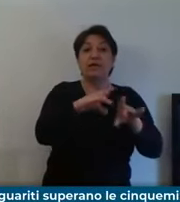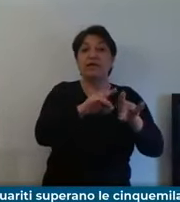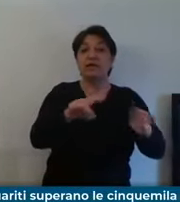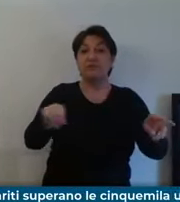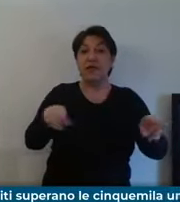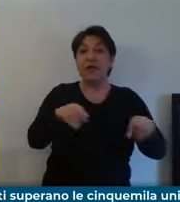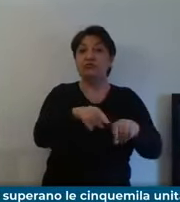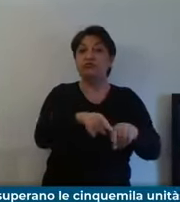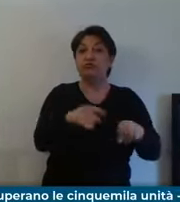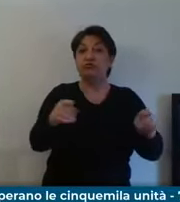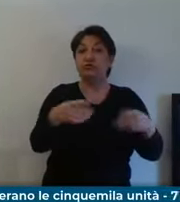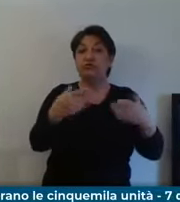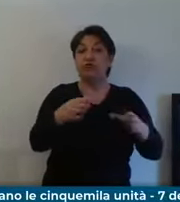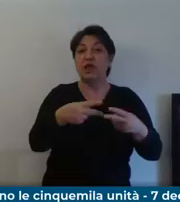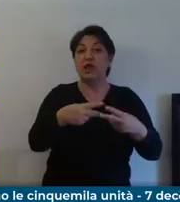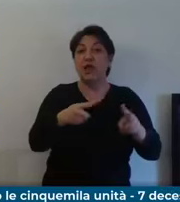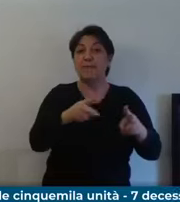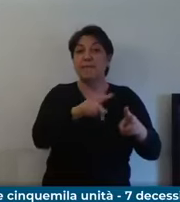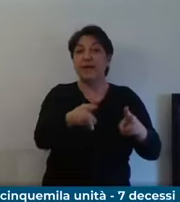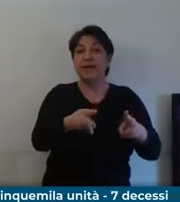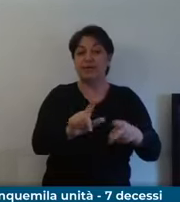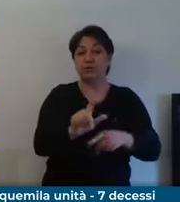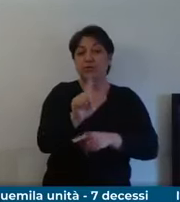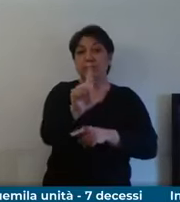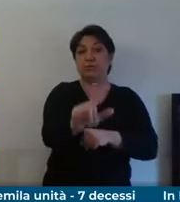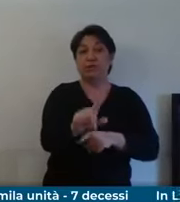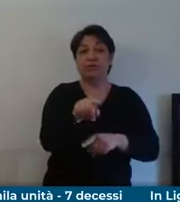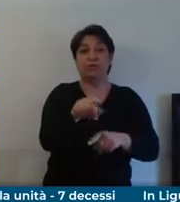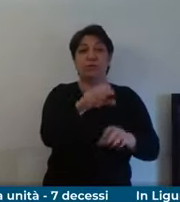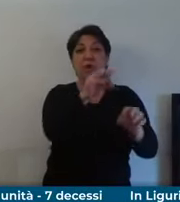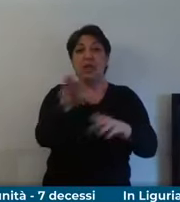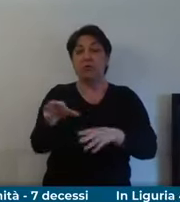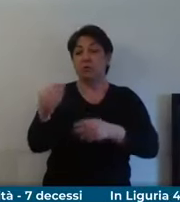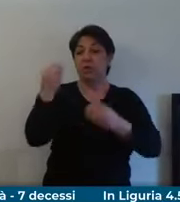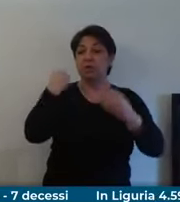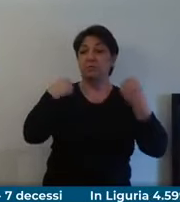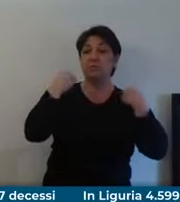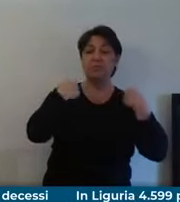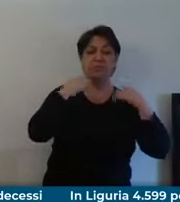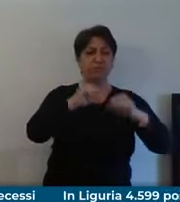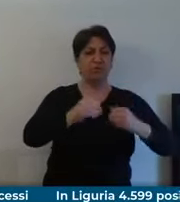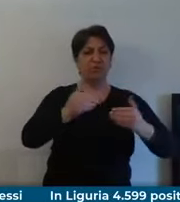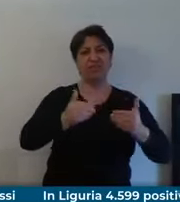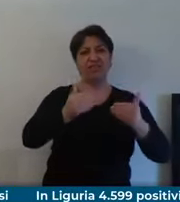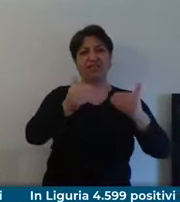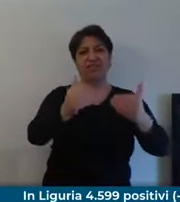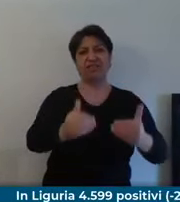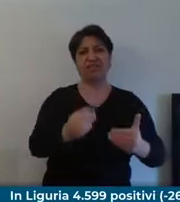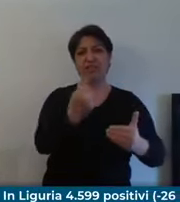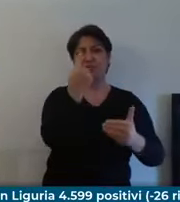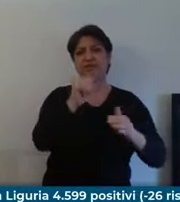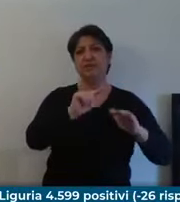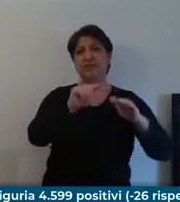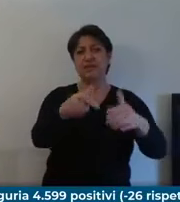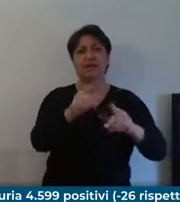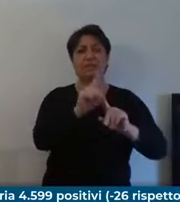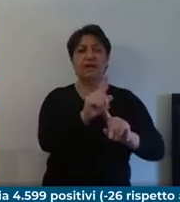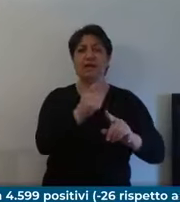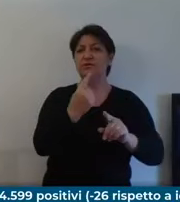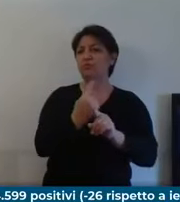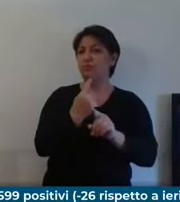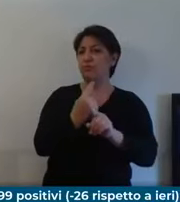pronti e di spostare almeno di una settimana. Decideremo ovviamente sentendo le categorie nelle prossime ore